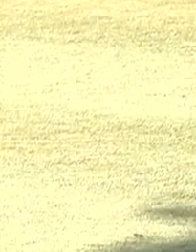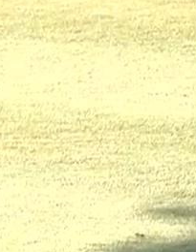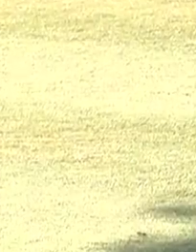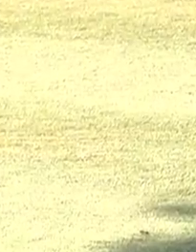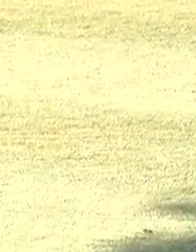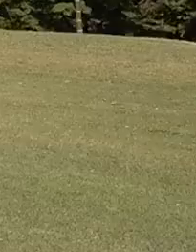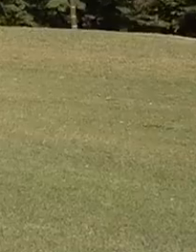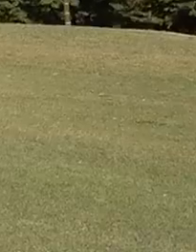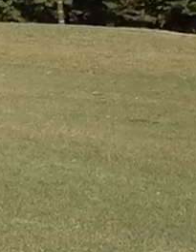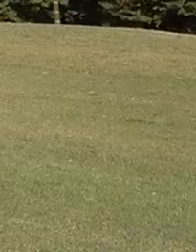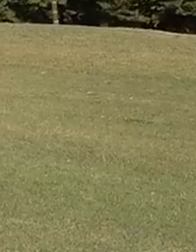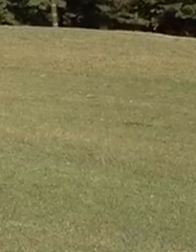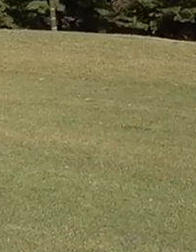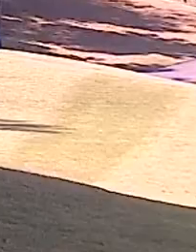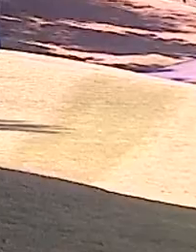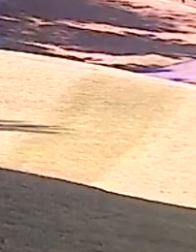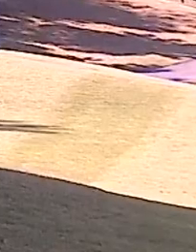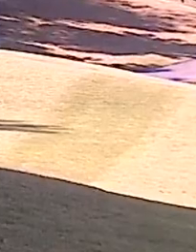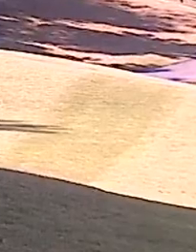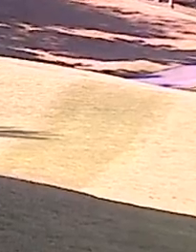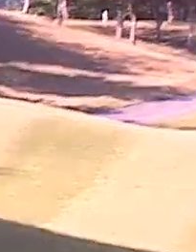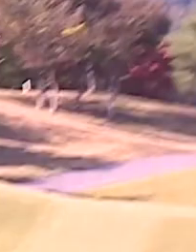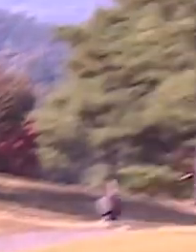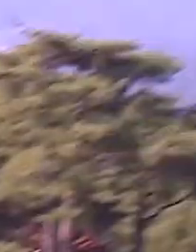와. 대박. 아깝네.